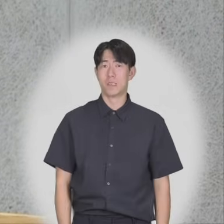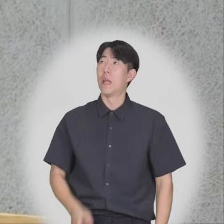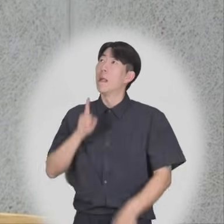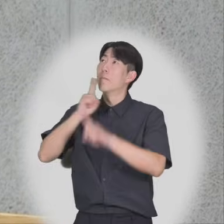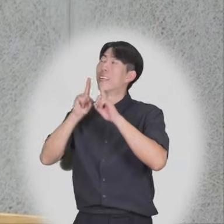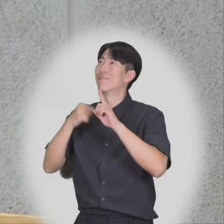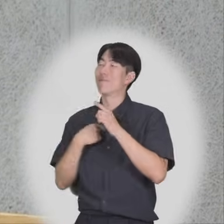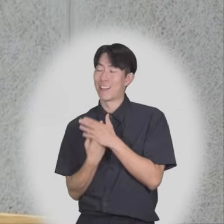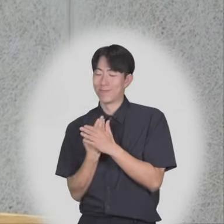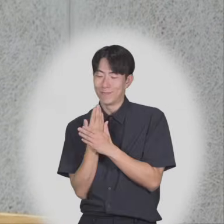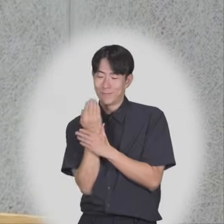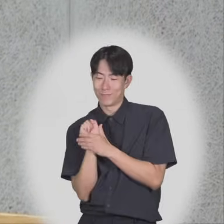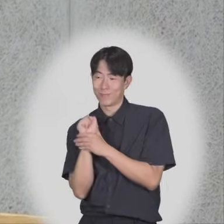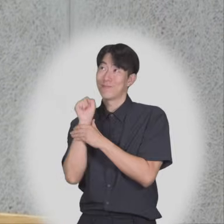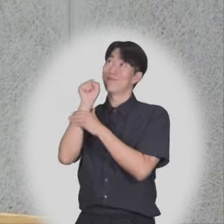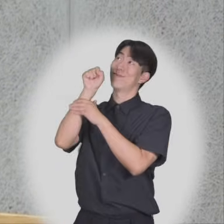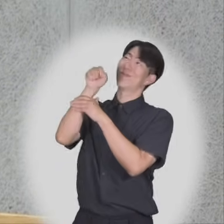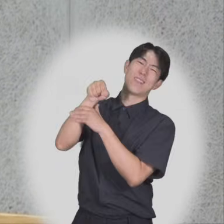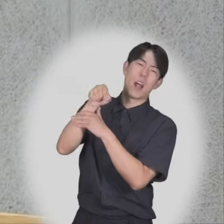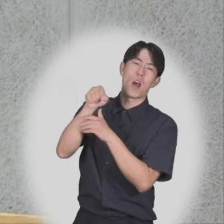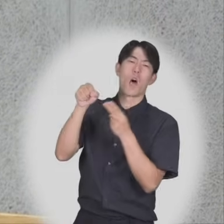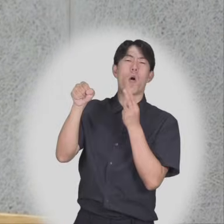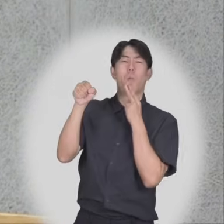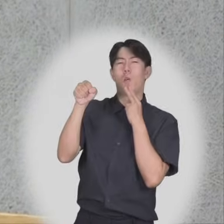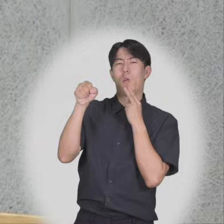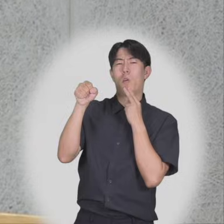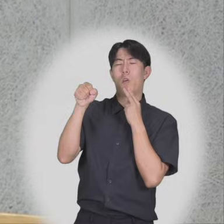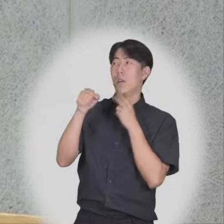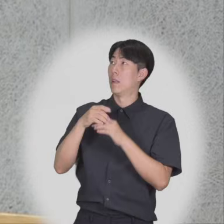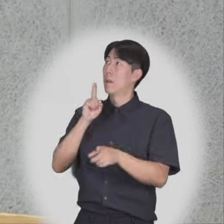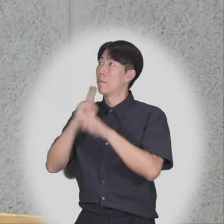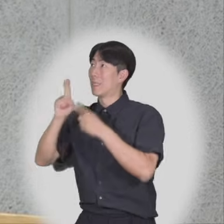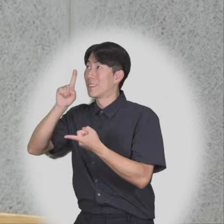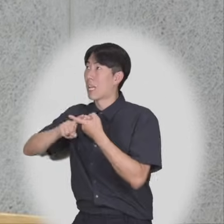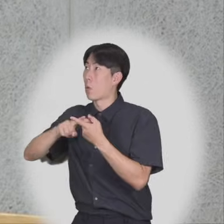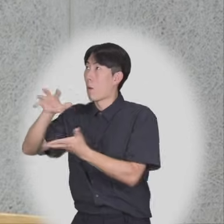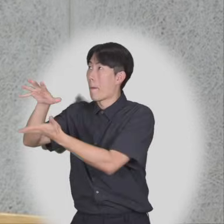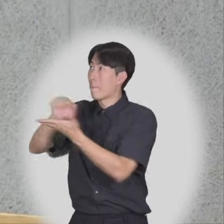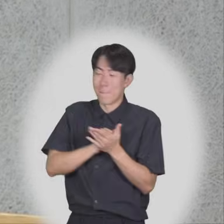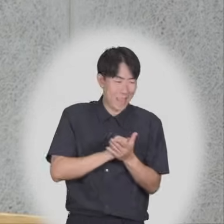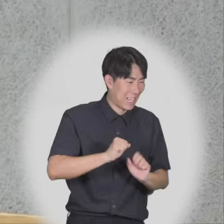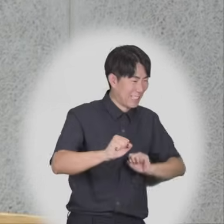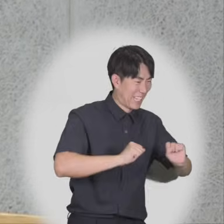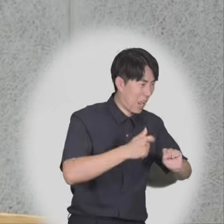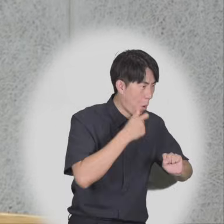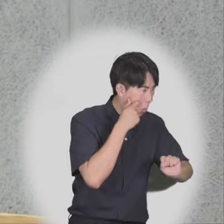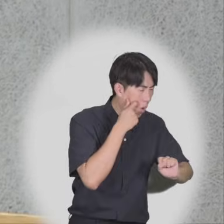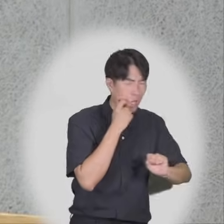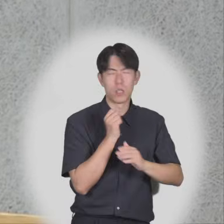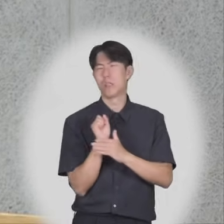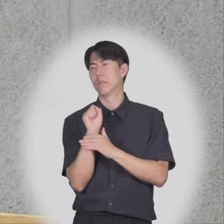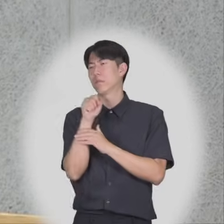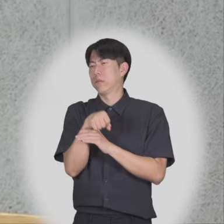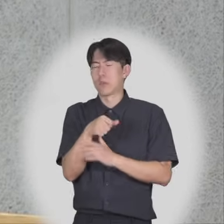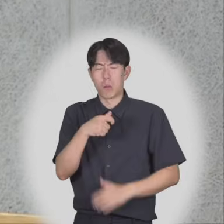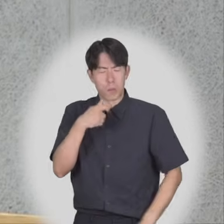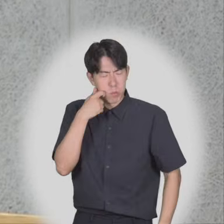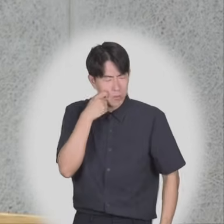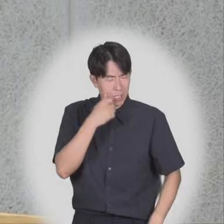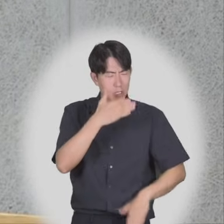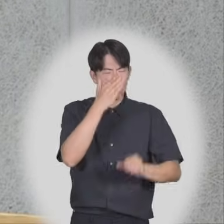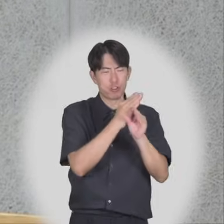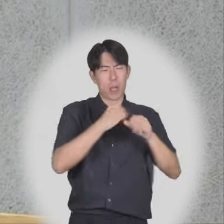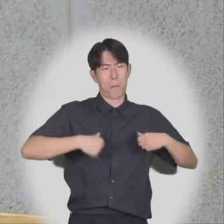못하는 거예요. 말씀을 듣긴 했지만 결국은 그 말씀대로 살지 못하고 결실을 맺지 못하는 이런 사람을